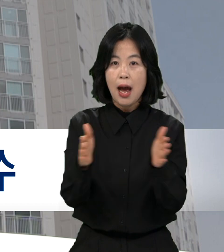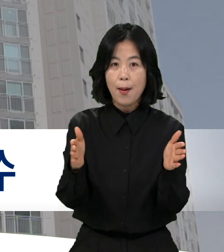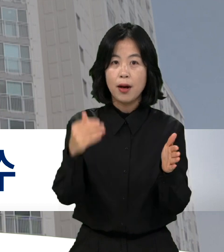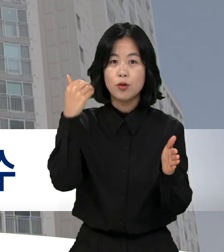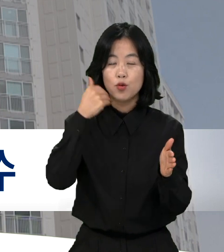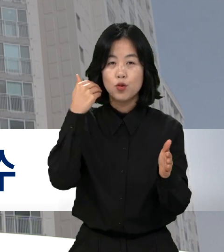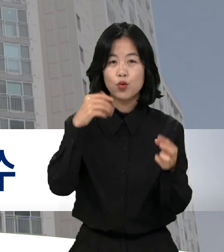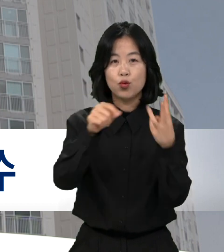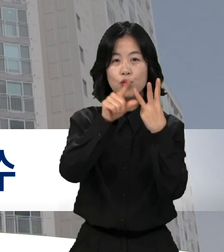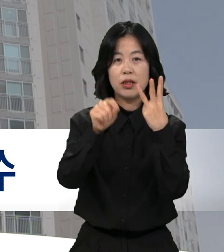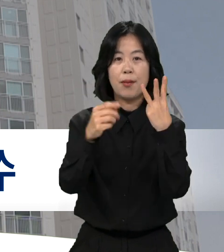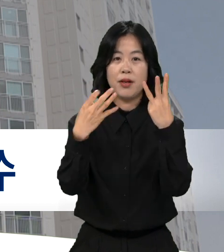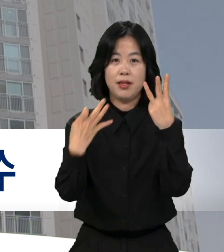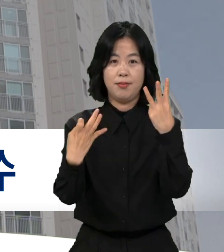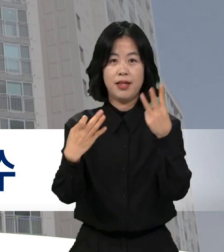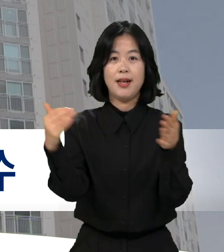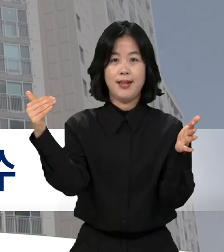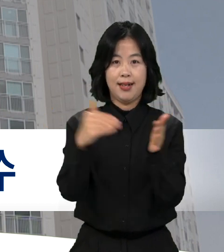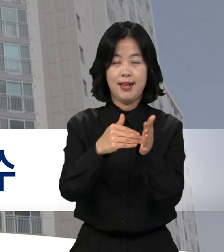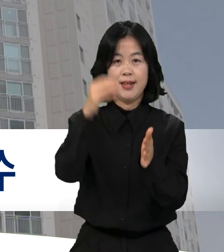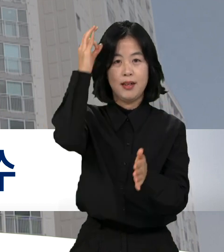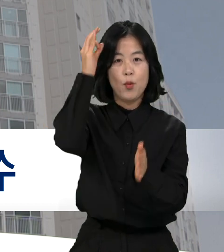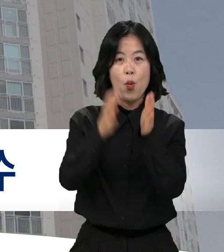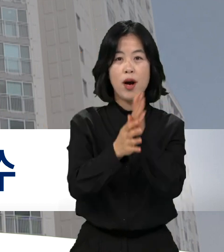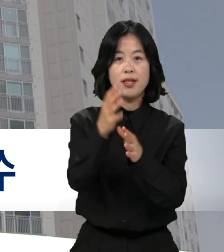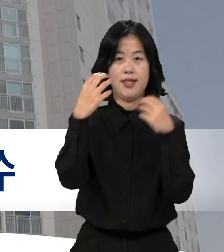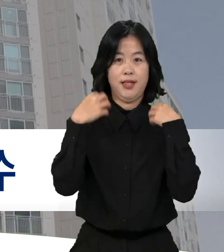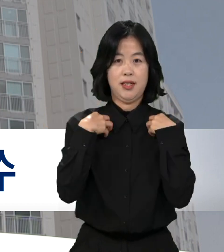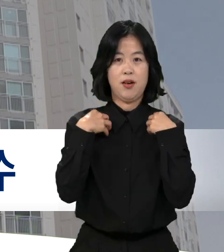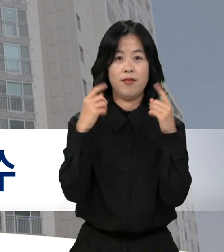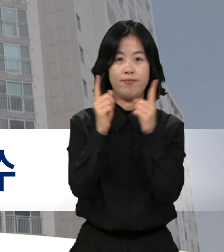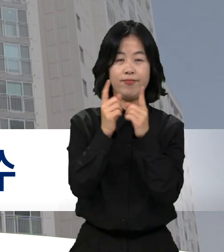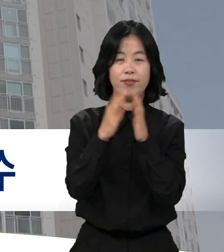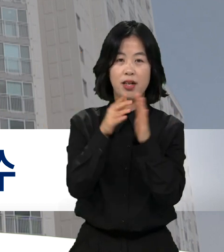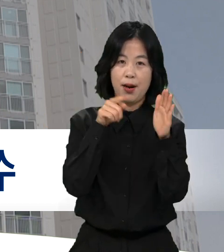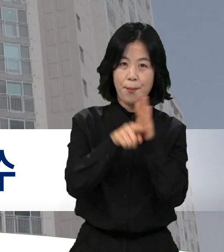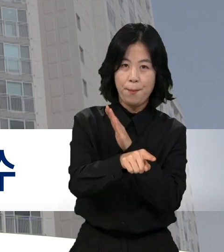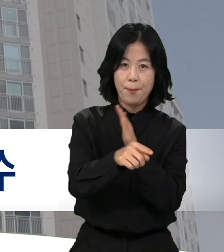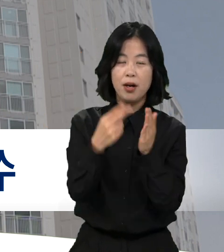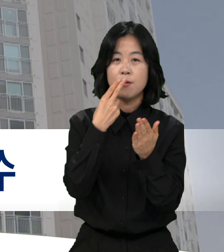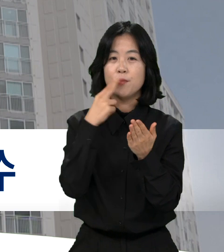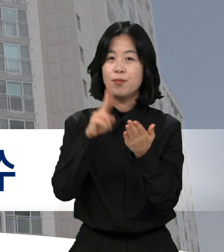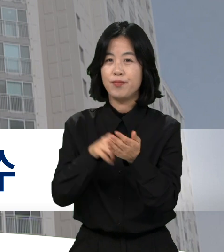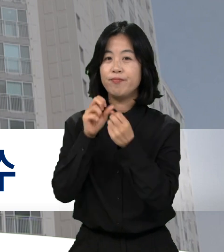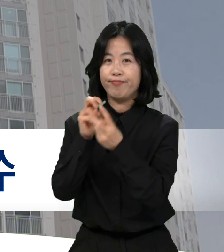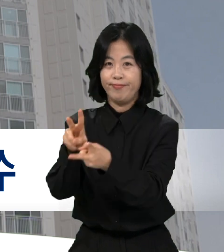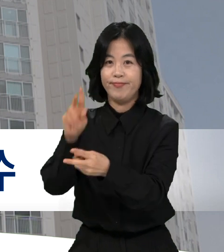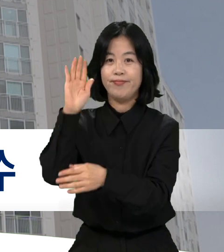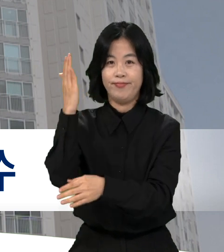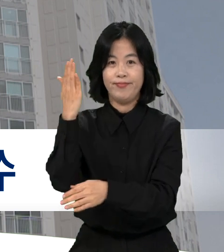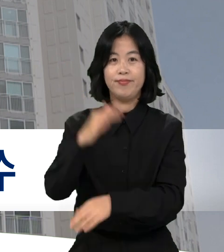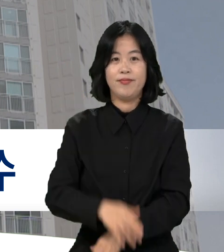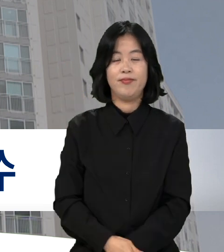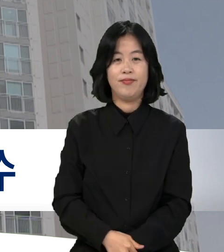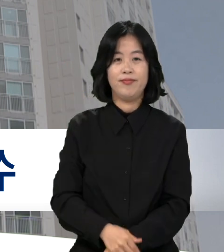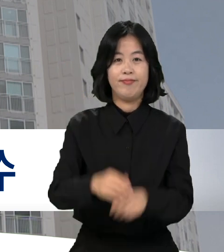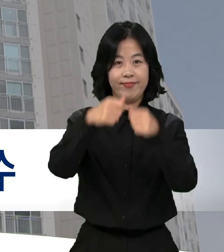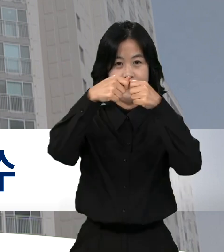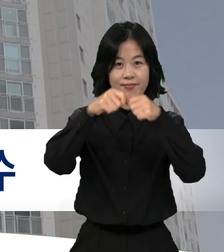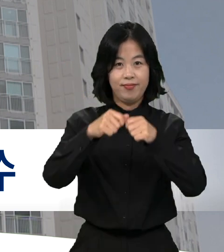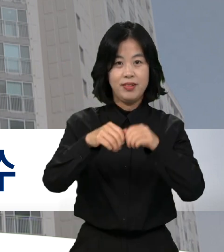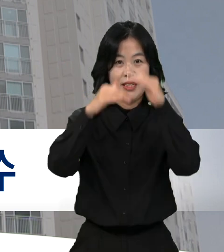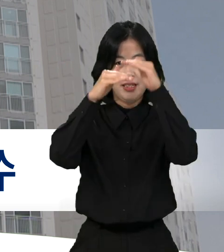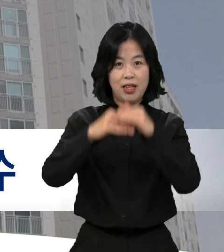관리 대상 공동주택 단지는 3월 14일까지 포항시 공동주택과 방문 또는 우편을 통해 신청하시면